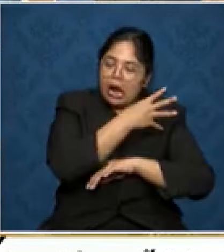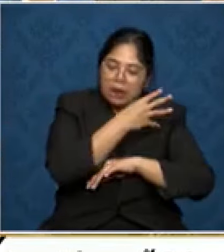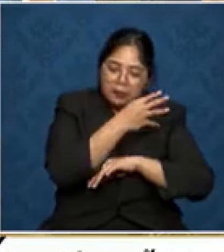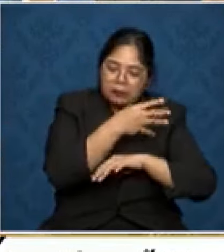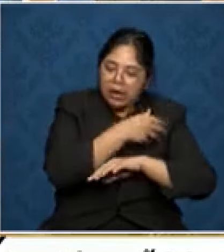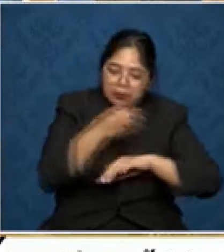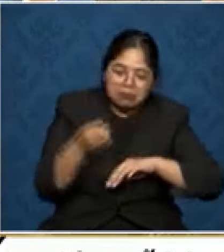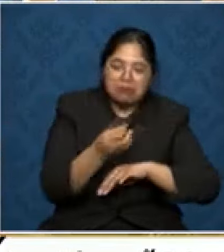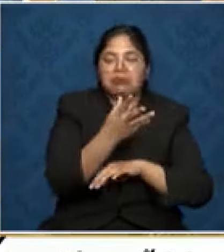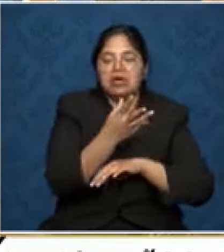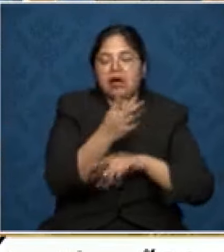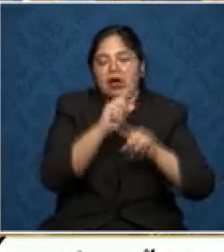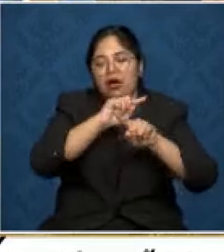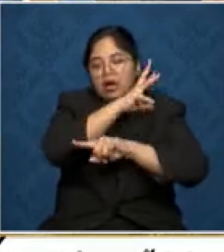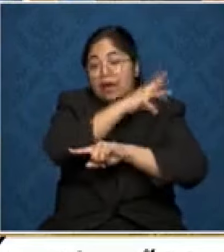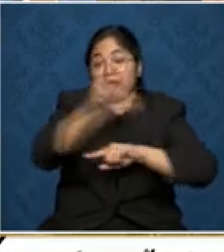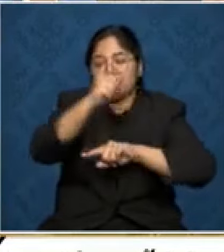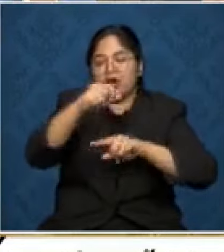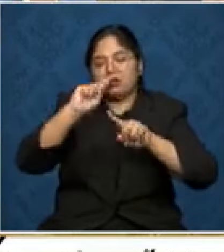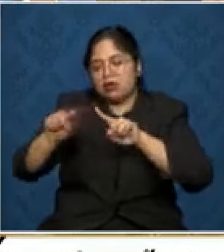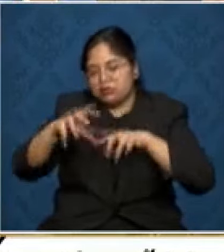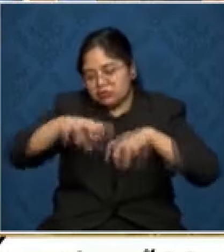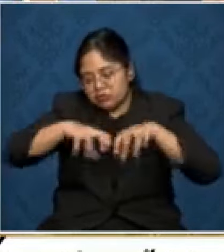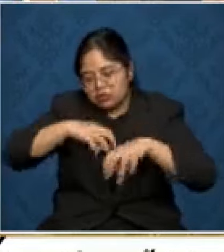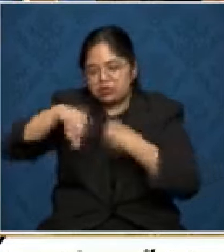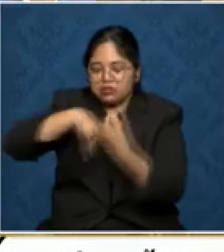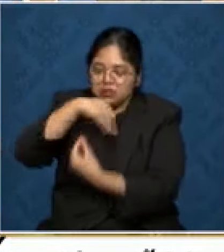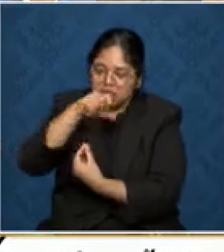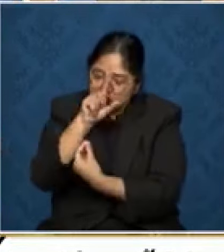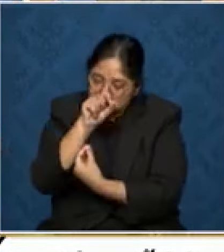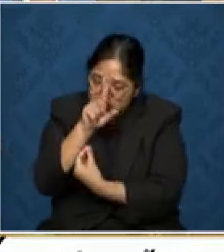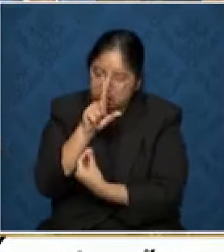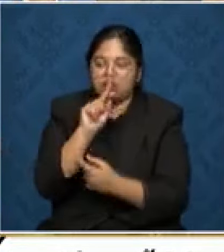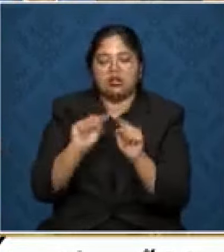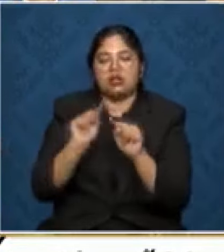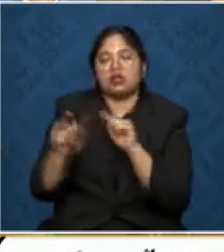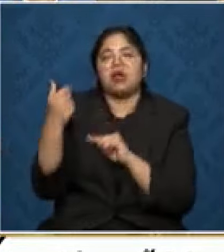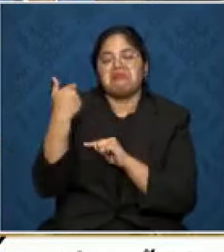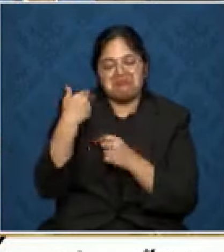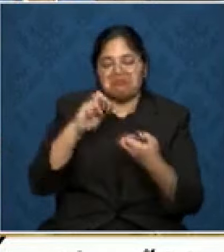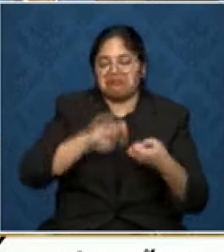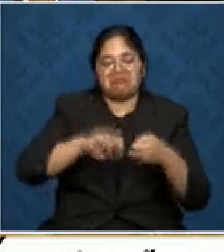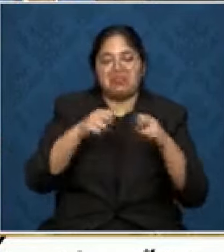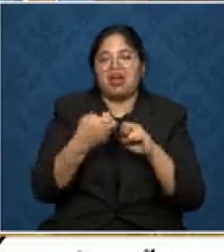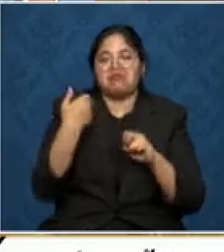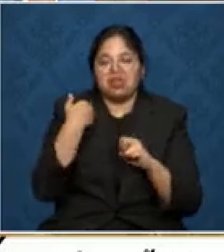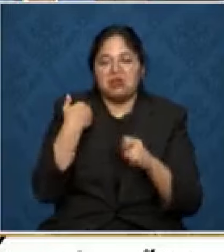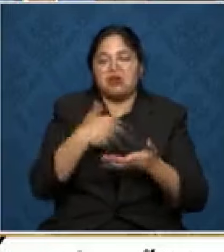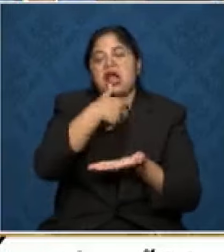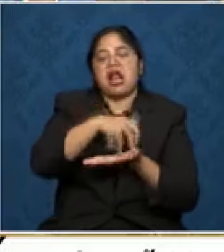สังคมการบริหารซึ่งกระผมจะขอใช้เวลาตรงนี้กราบเรียนทีละ